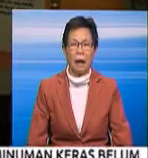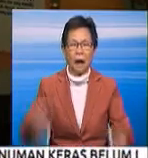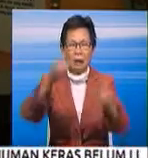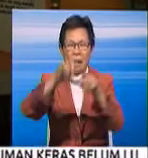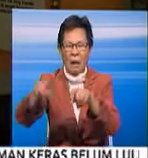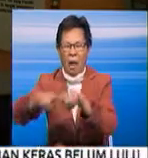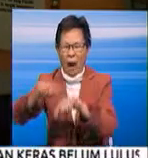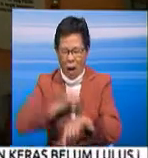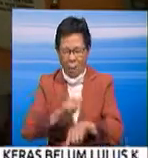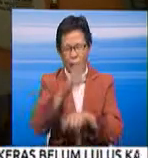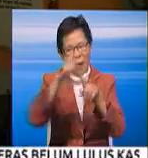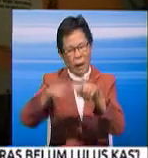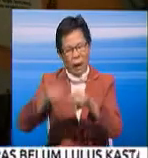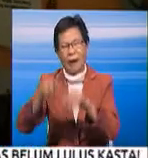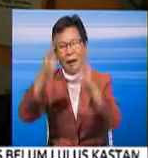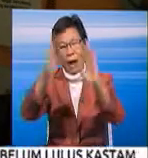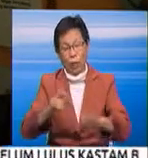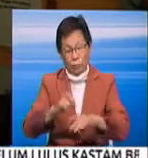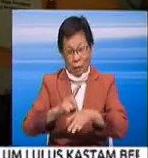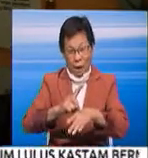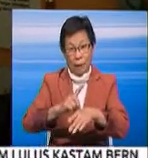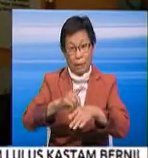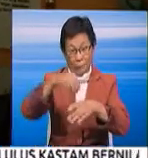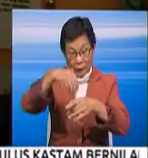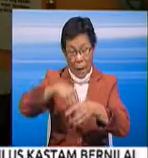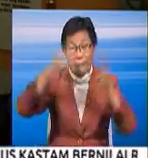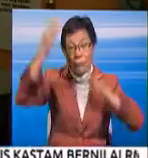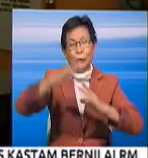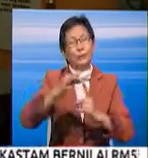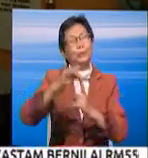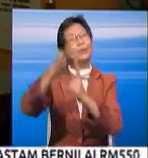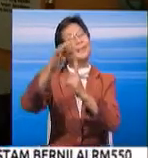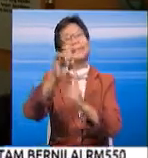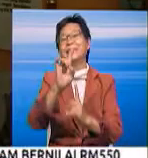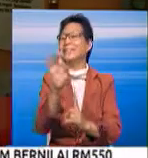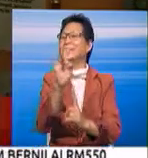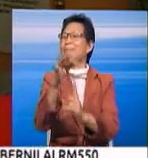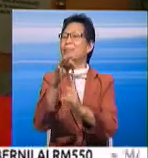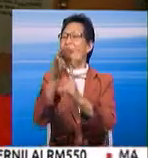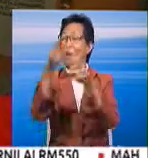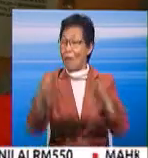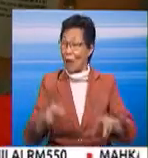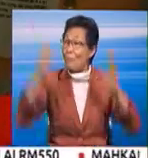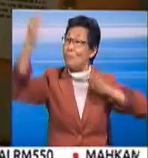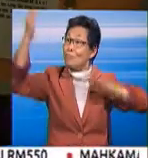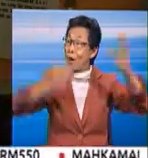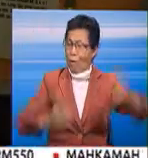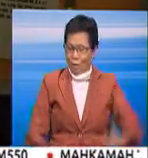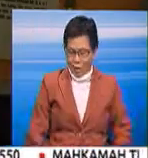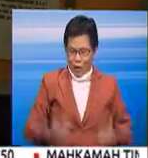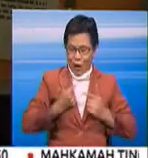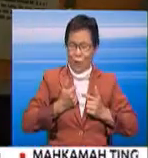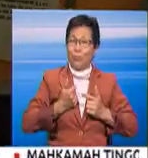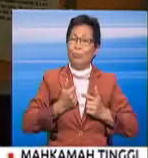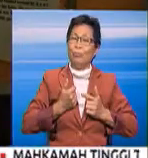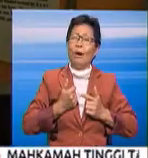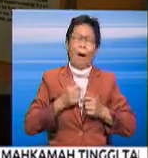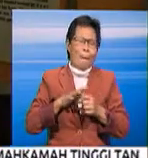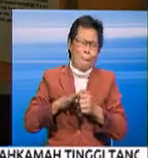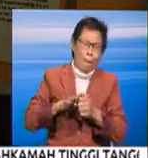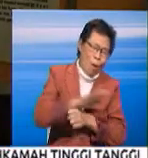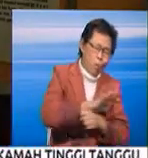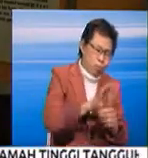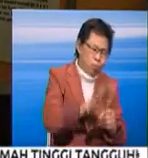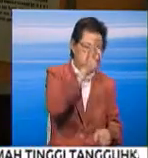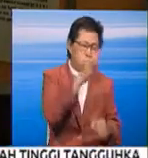Kepelbagaian agama dan kaum di Malaysia adalah satu keunikan di mana rakyat negara ini hidup dalam keadaan penuh dengan